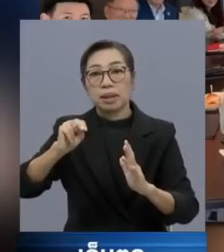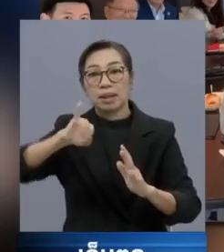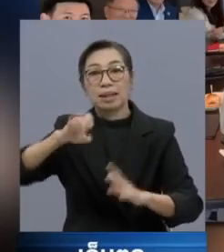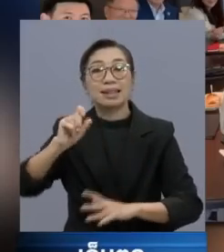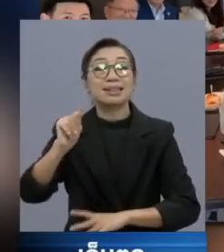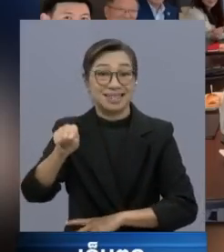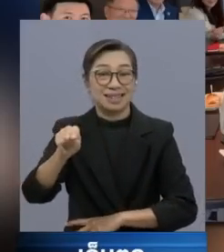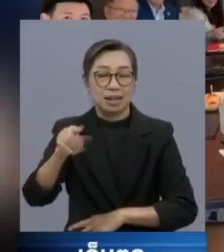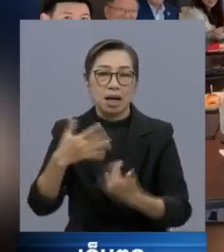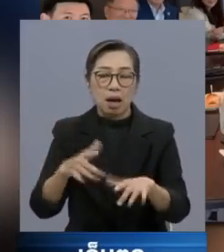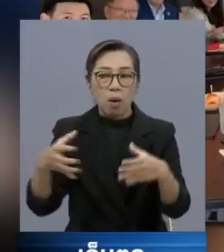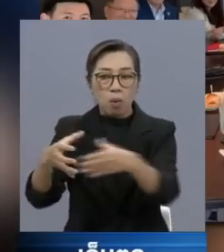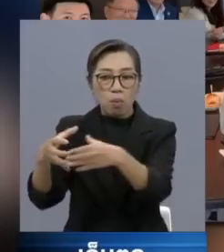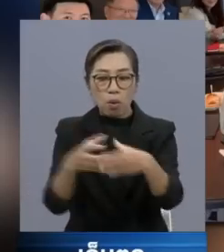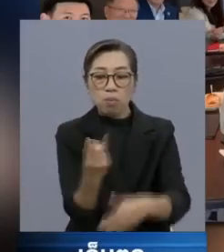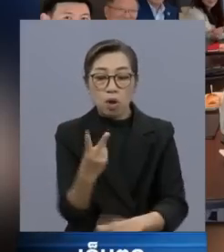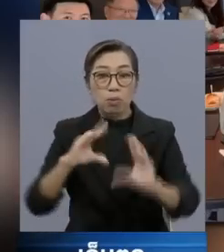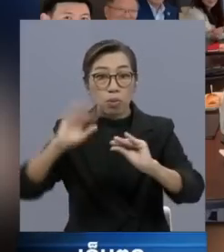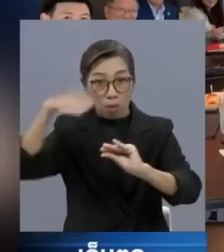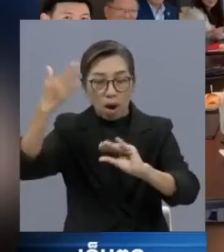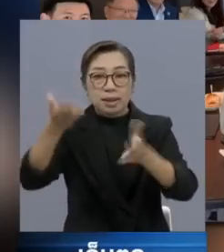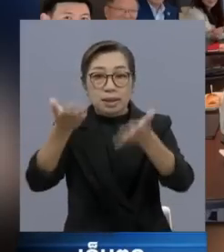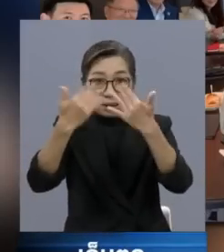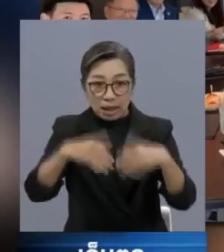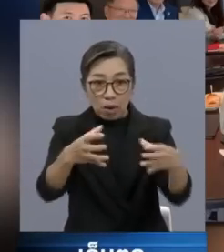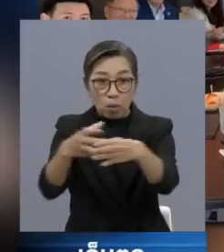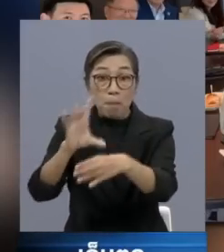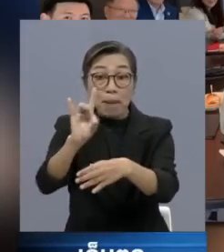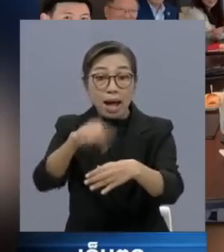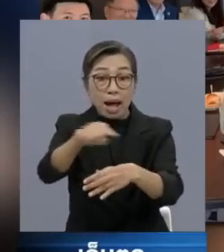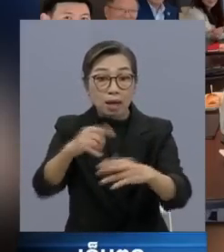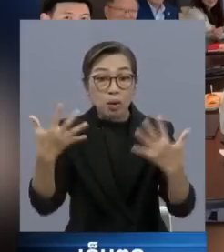ไกลก่อนส่วนอีก8พรรคร่วมเนี่ยนะคะเขาจะไปหารือกันในวันที่2กรกฎาคมอ ี กทีนึง